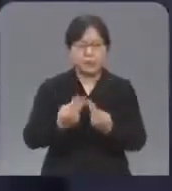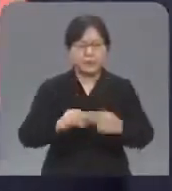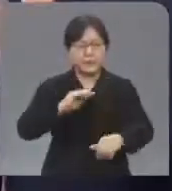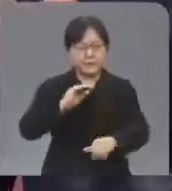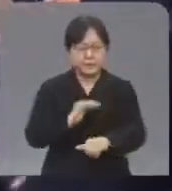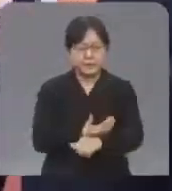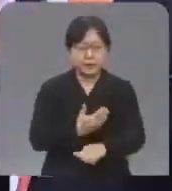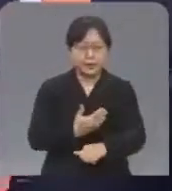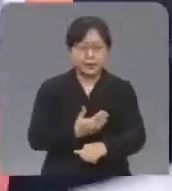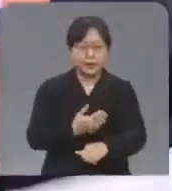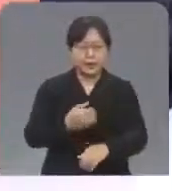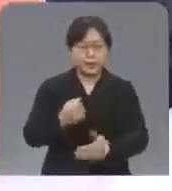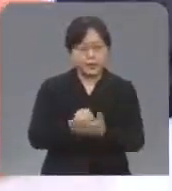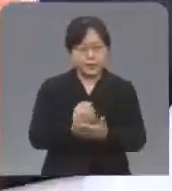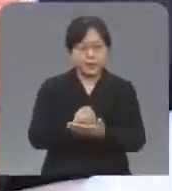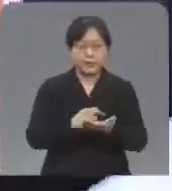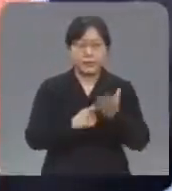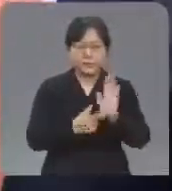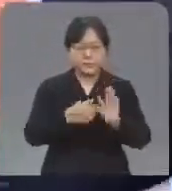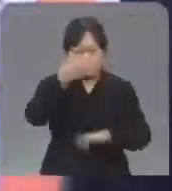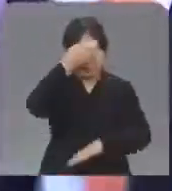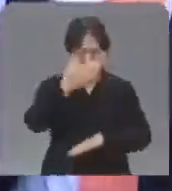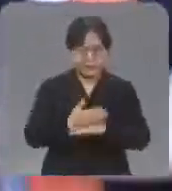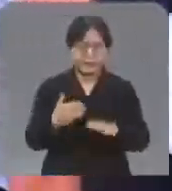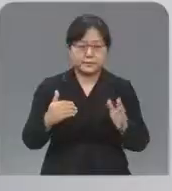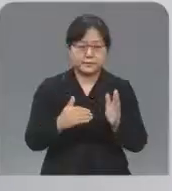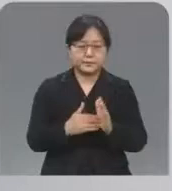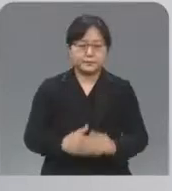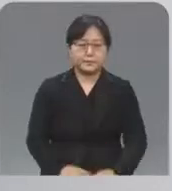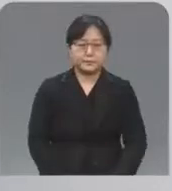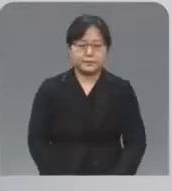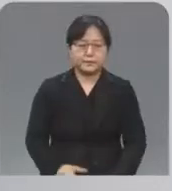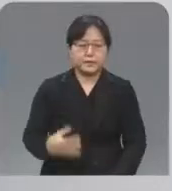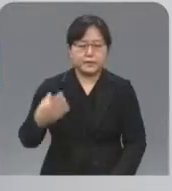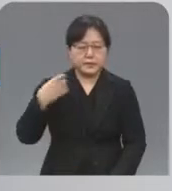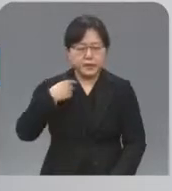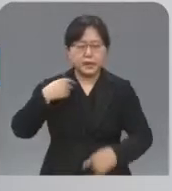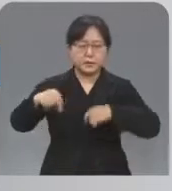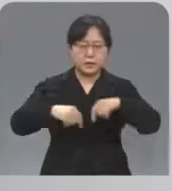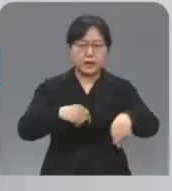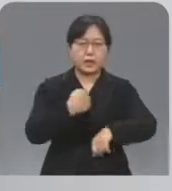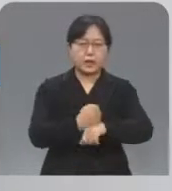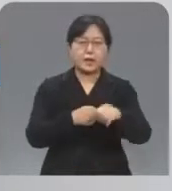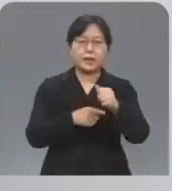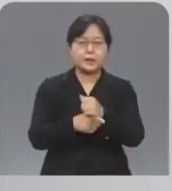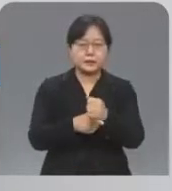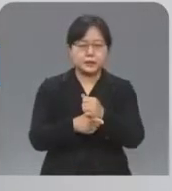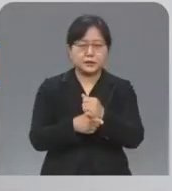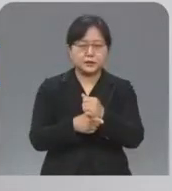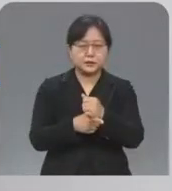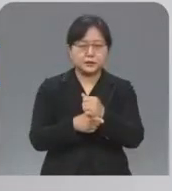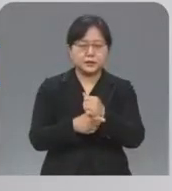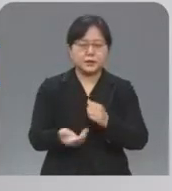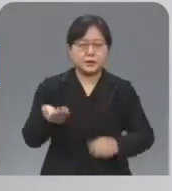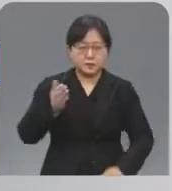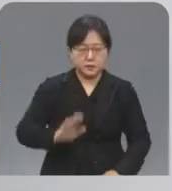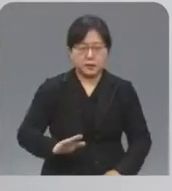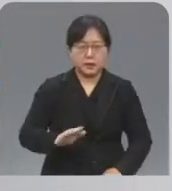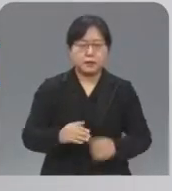적절하지 않았다며 유감을 표명하고 사과의 뜻을 밝혔습니다. 책임 정치를 하겠다 이런 뜻입니다.